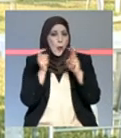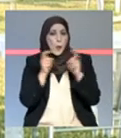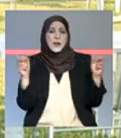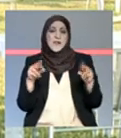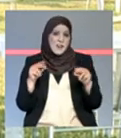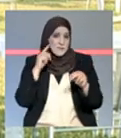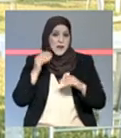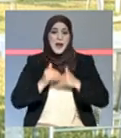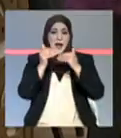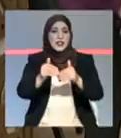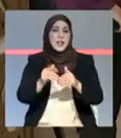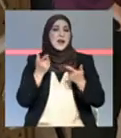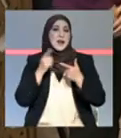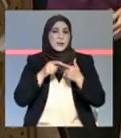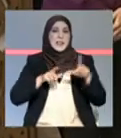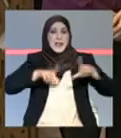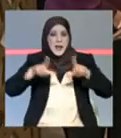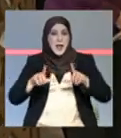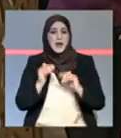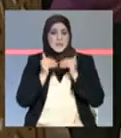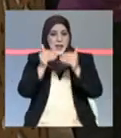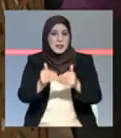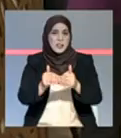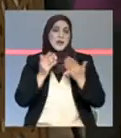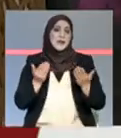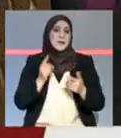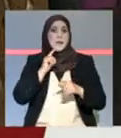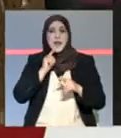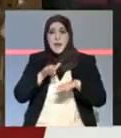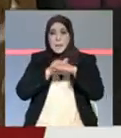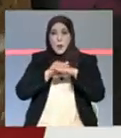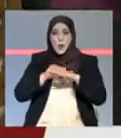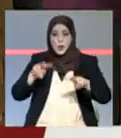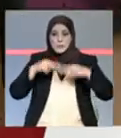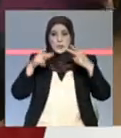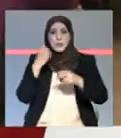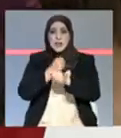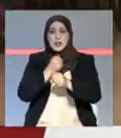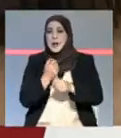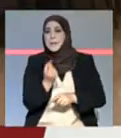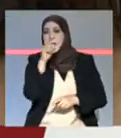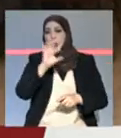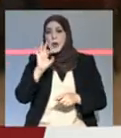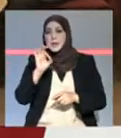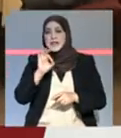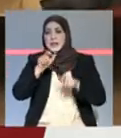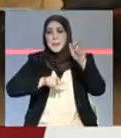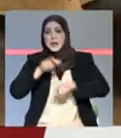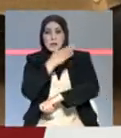الدولة اللي كاري من عند البلدية. يشار إلى أن قطاع المطاعم يشغل أكثر من 150 ألف